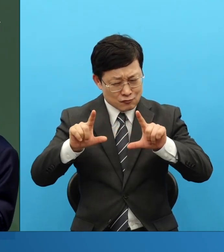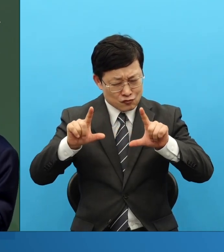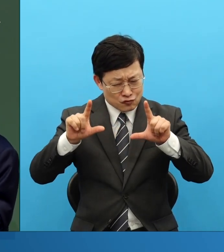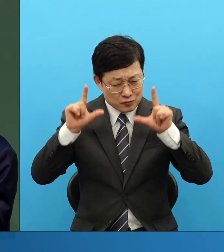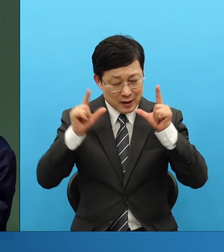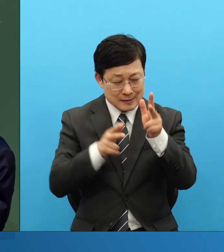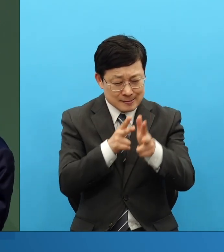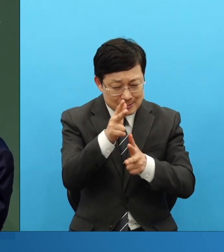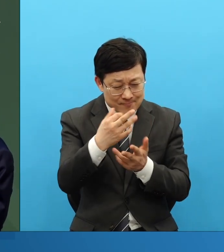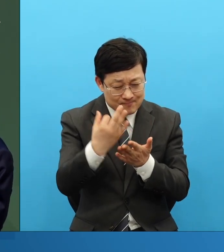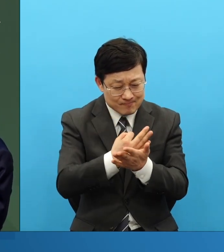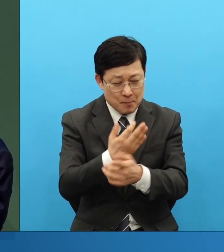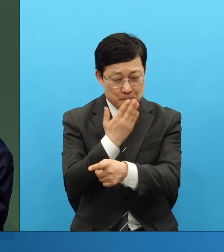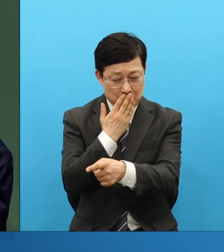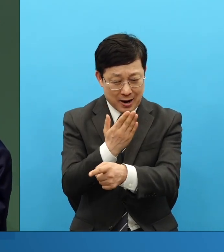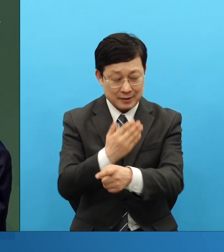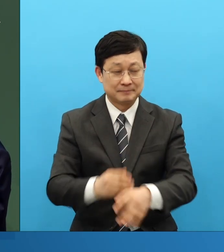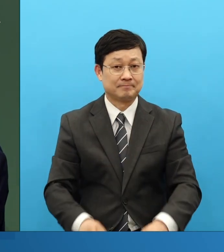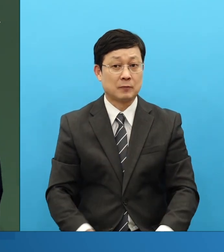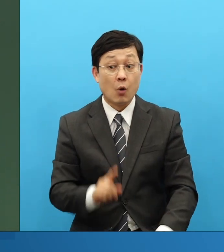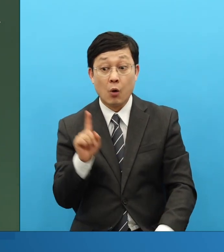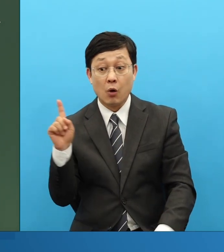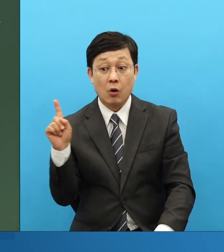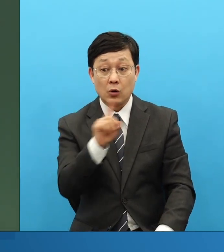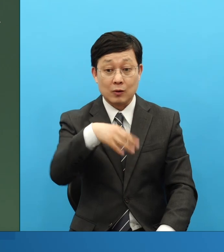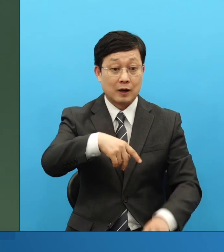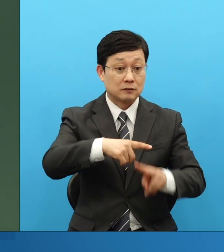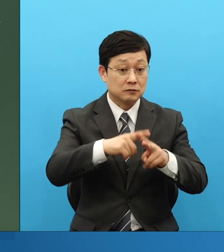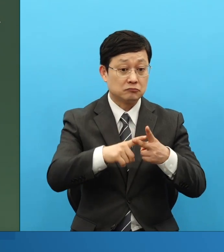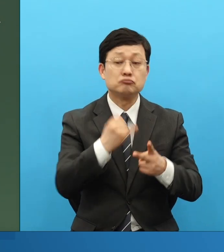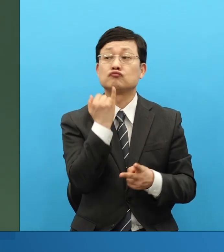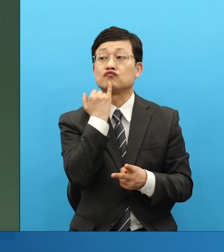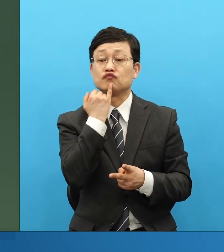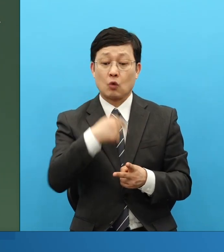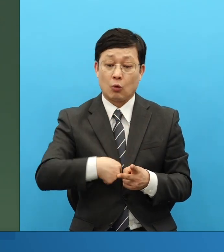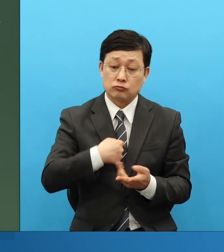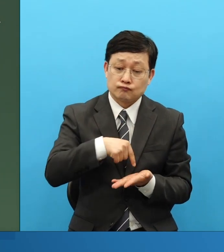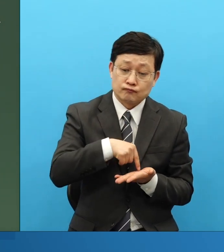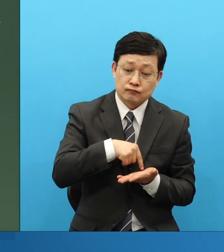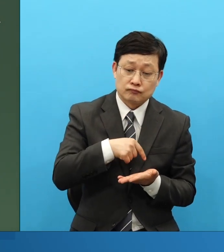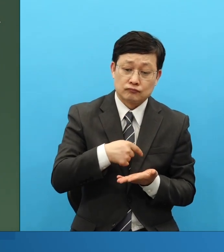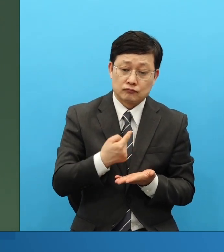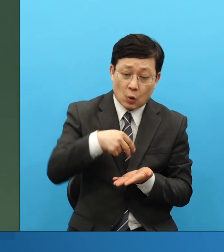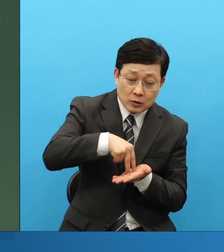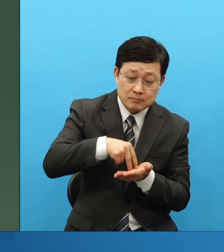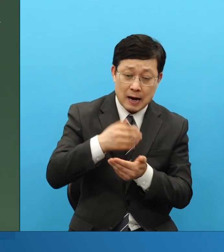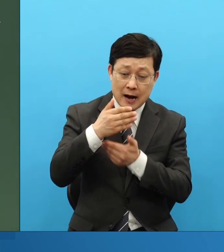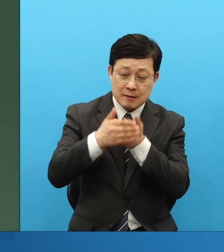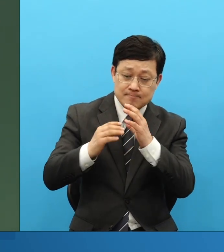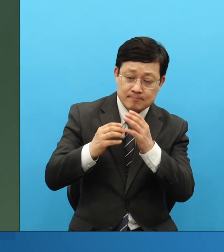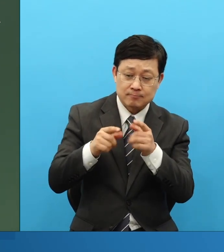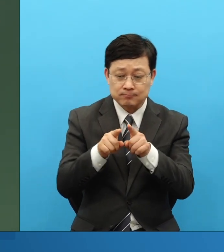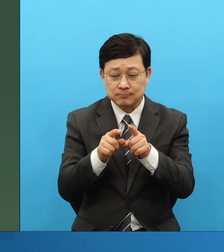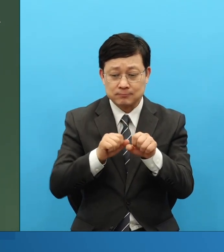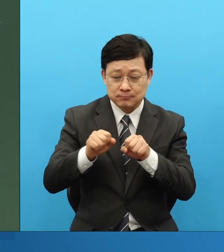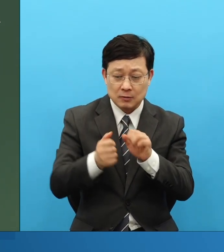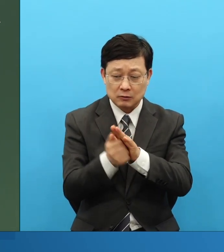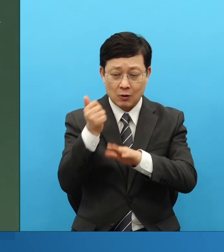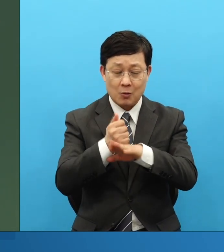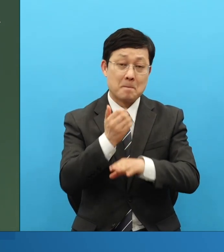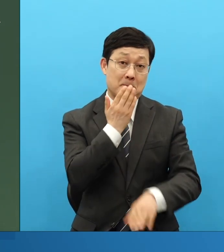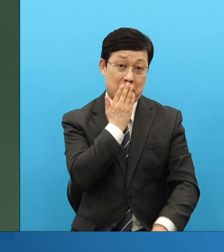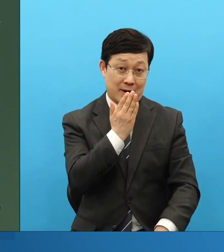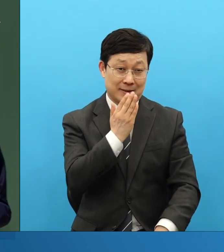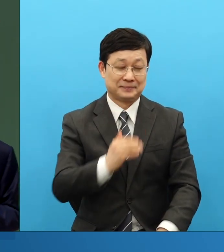entrepreneur. 어떤 경우도 혼자 살아남습니다. And so no matter what the situation, being able to survive by yourself. 두 번째 비밀입니다. The